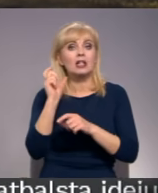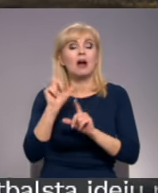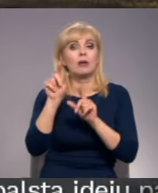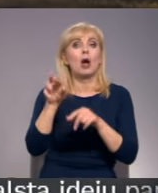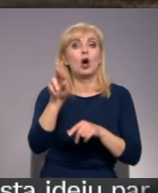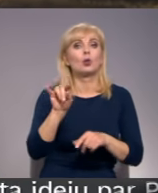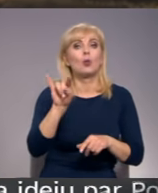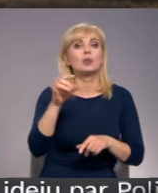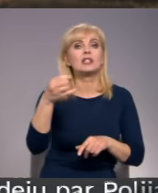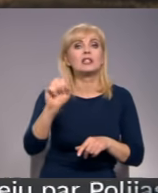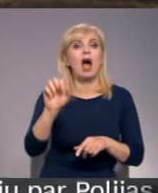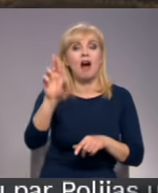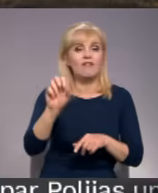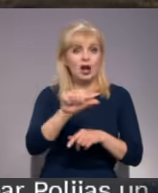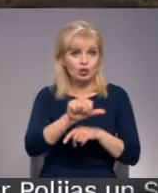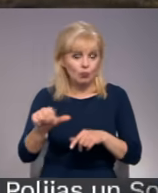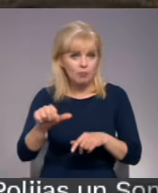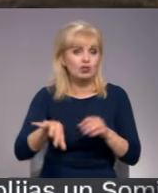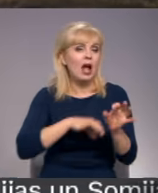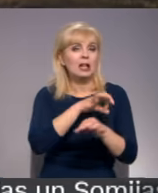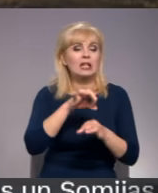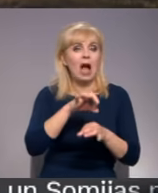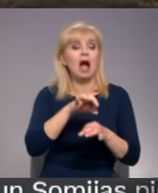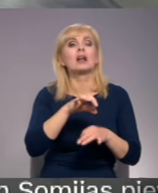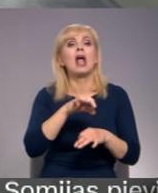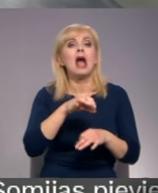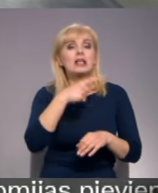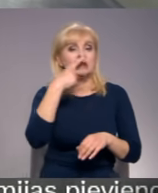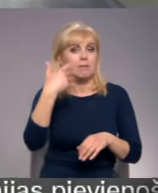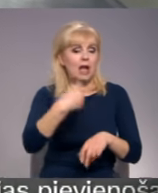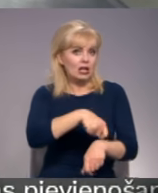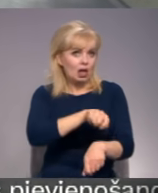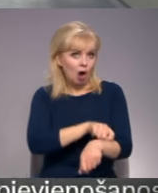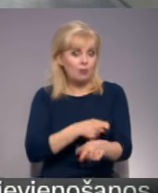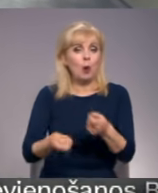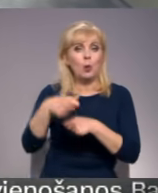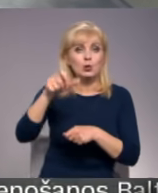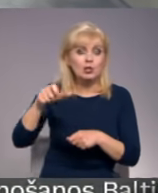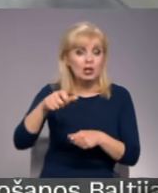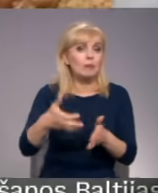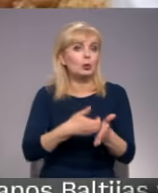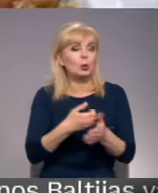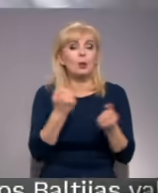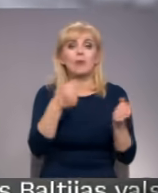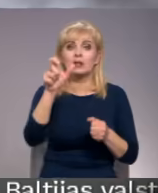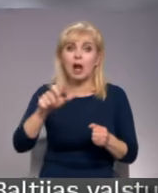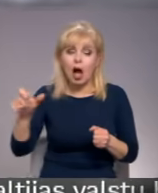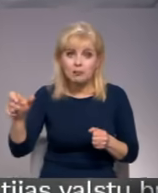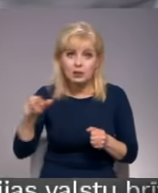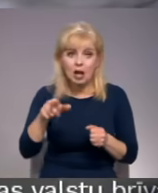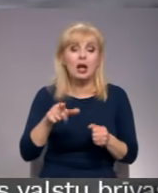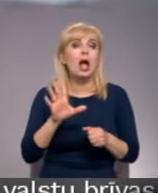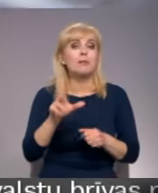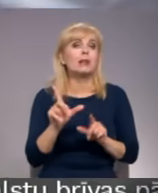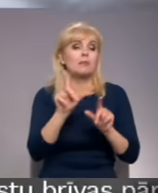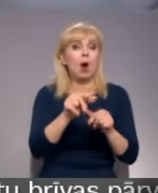Rucavas robežpunktu, kas ir lieki vismaz 150 km. Tāpat uzņēmēji izjūt darbinieku trūkumu, kas līdz šim braukuši